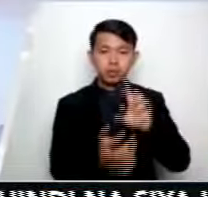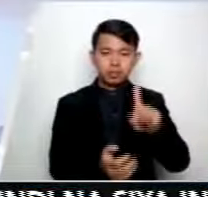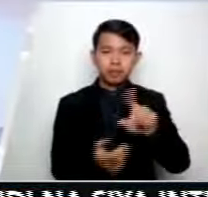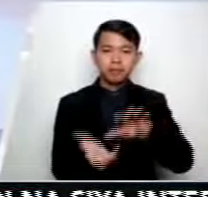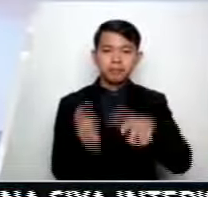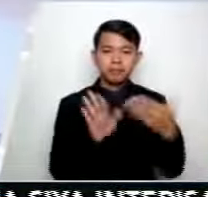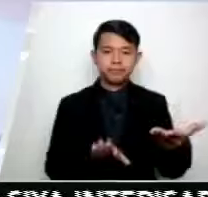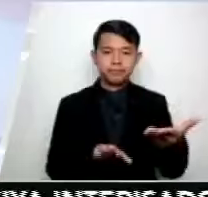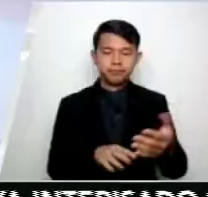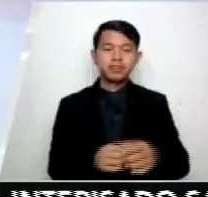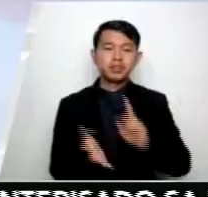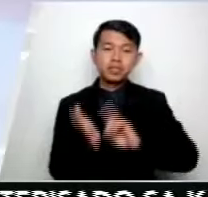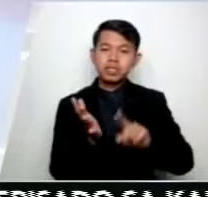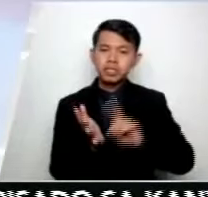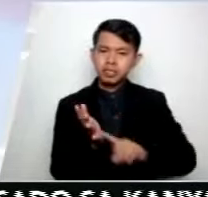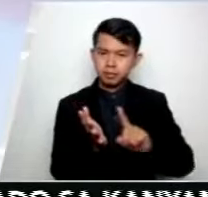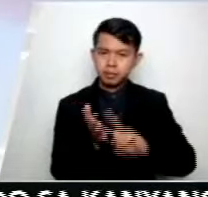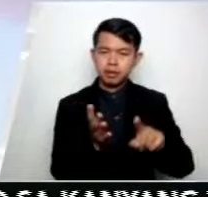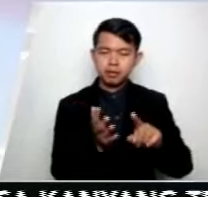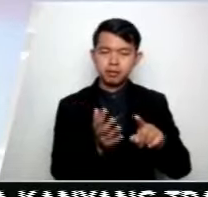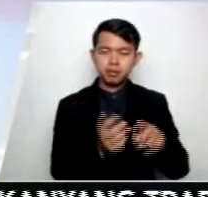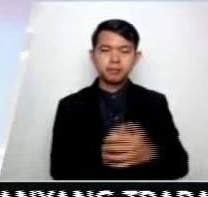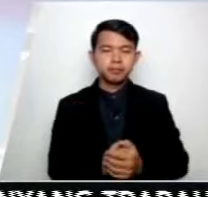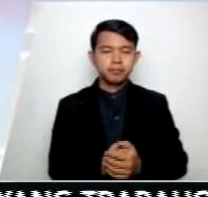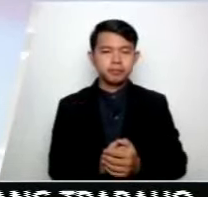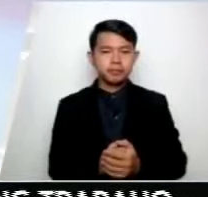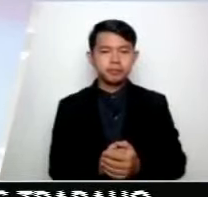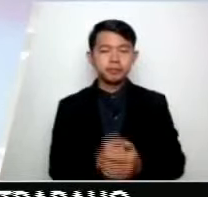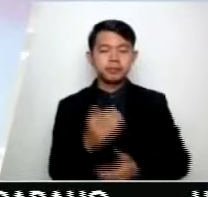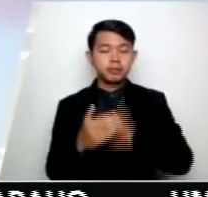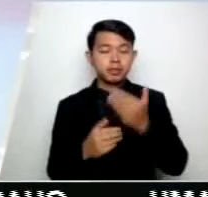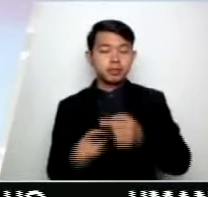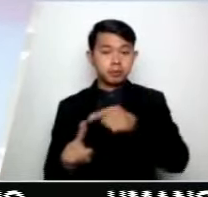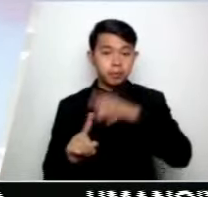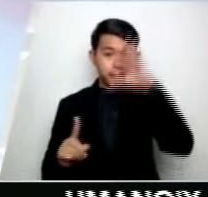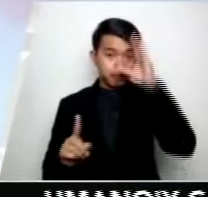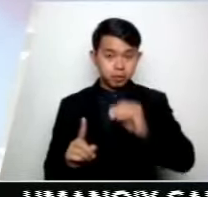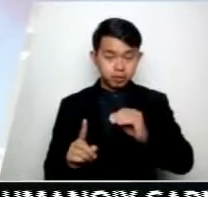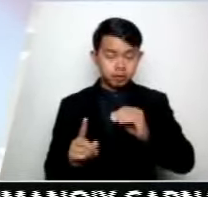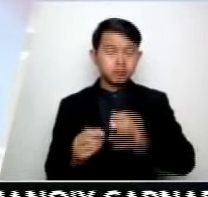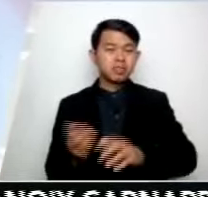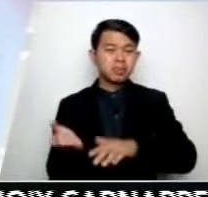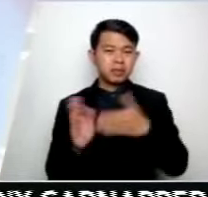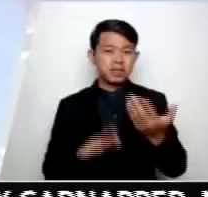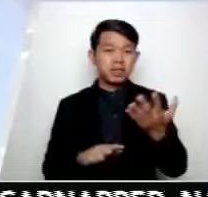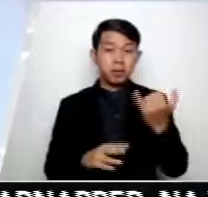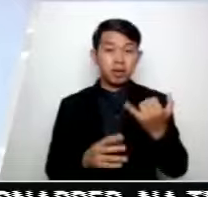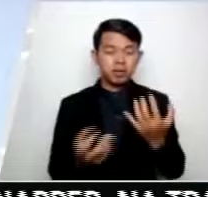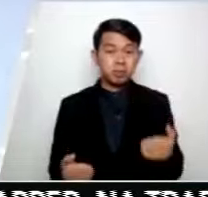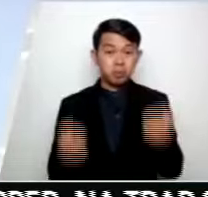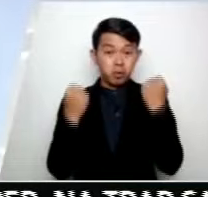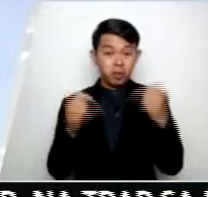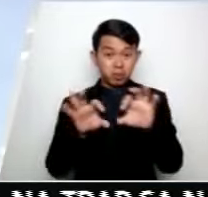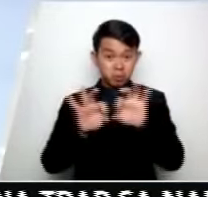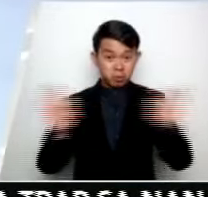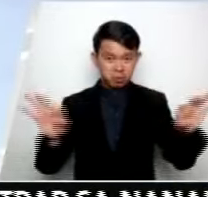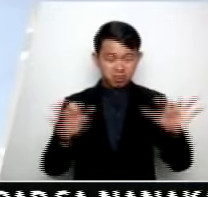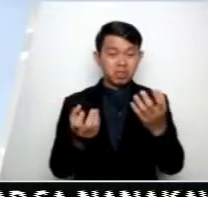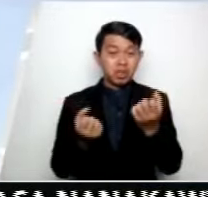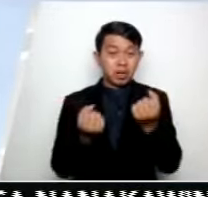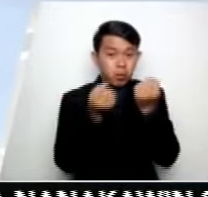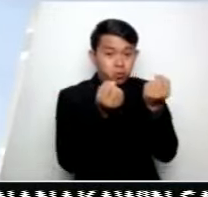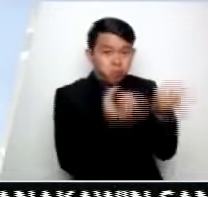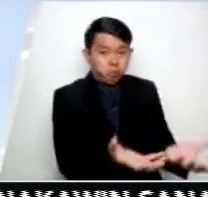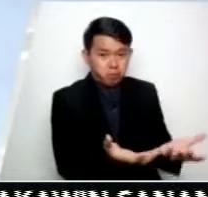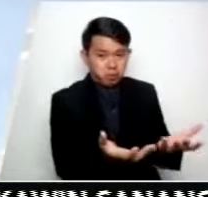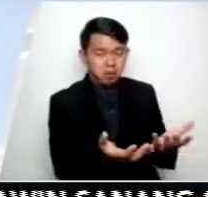Pinagsakan na ng barbell, pinagsasaksak pa ang isang lalaki sa Balamban, Cebu. Matinding galit ang tinitingnang motibo sa pagpatay.